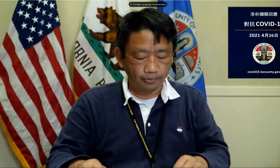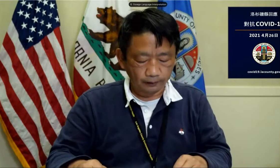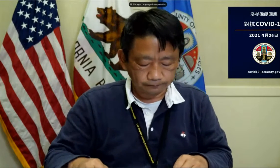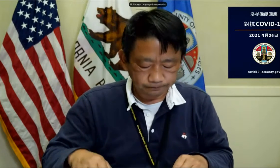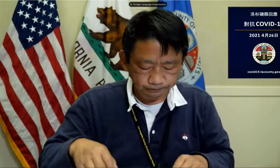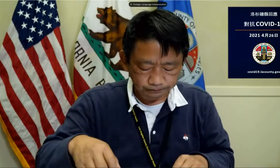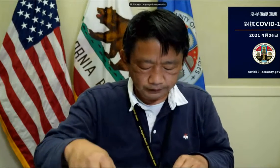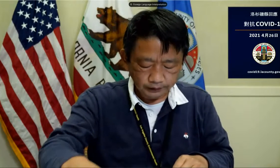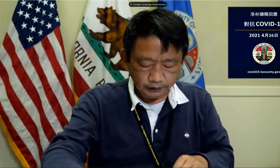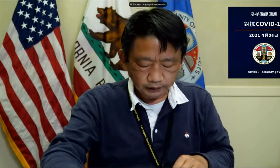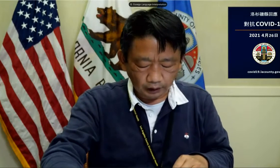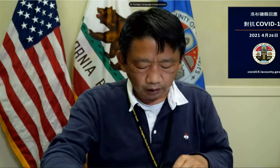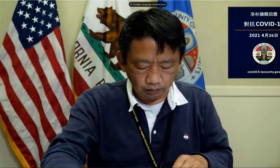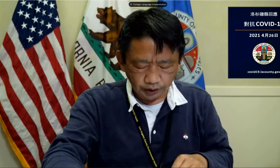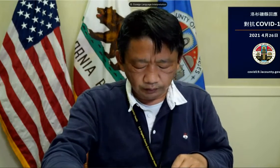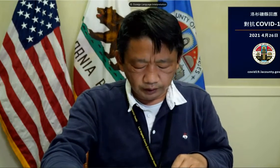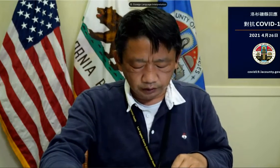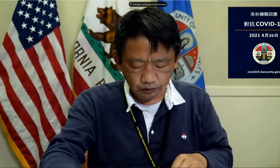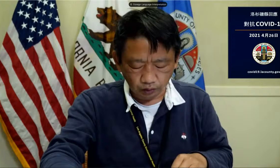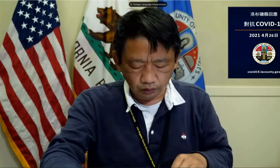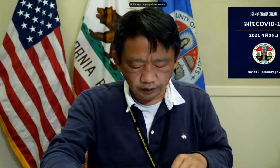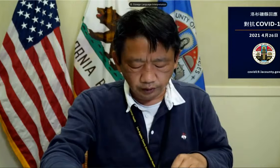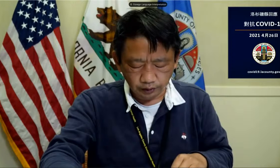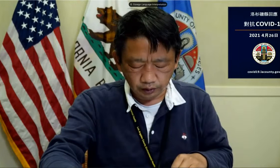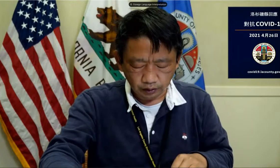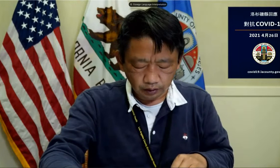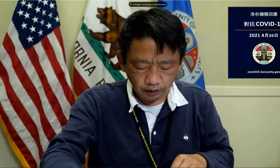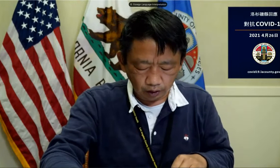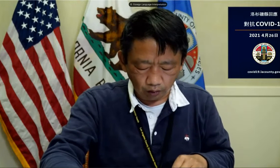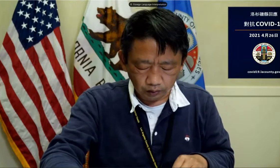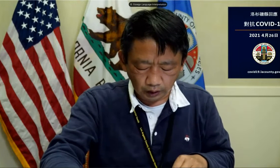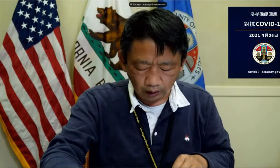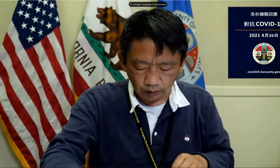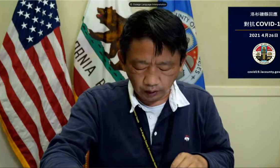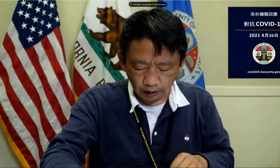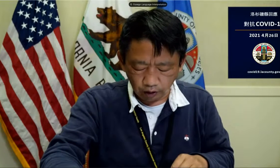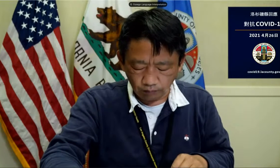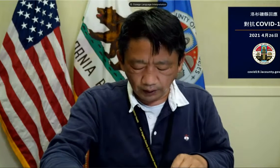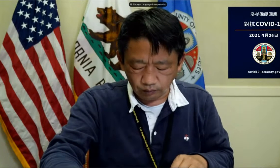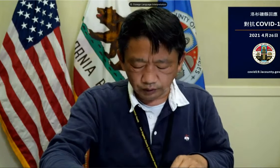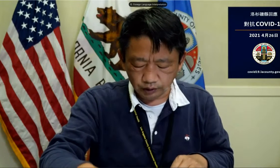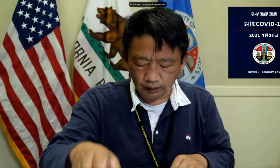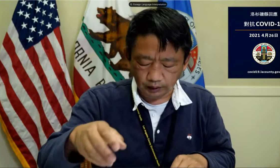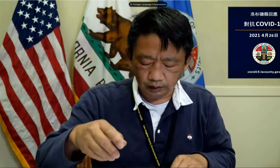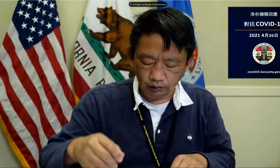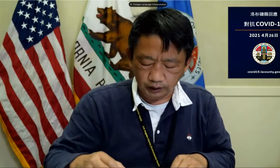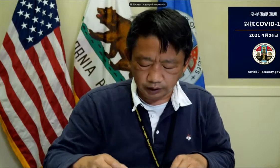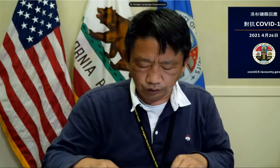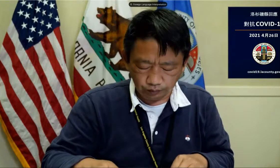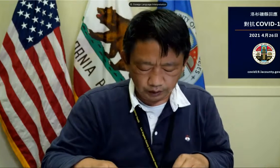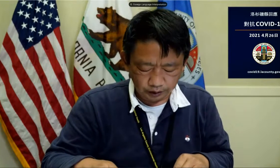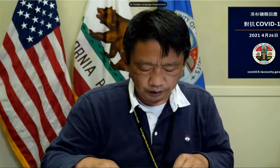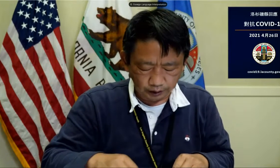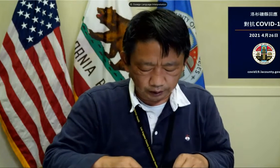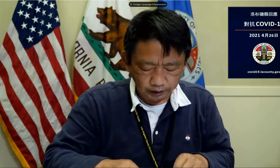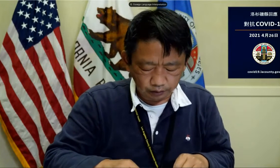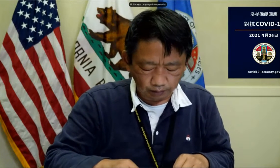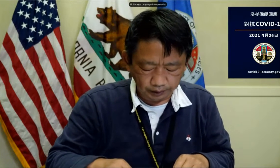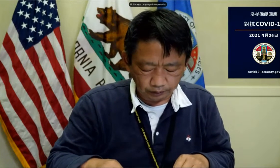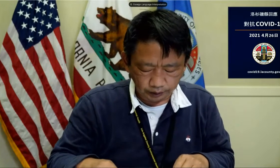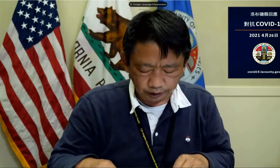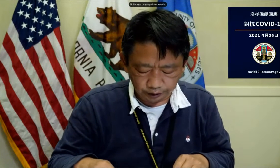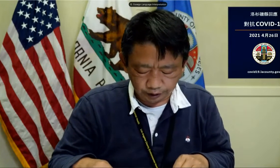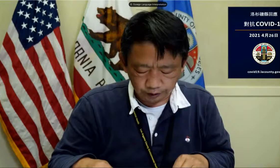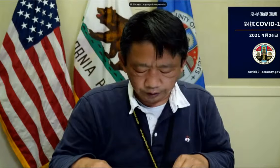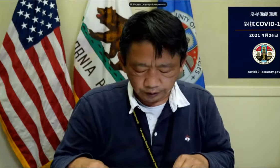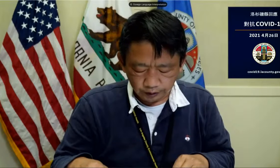查。到目前为止，总共有大约650万洛杉矶居民进行了新冠